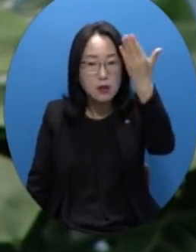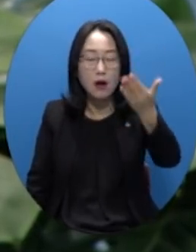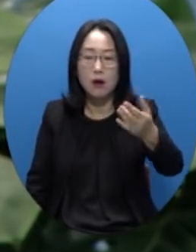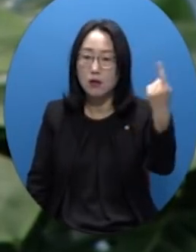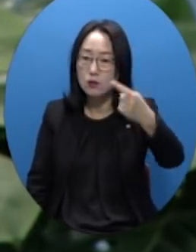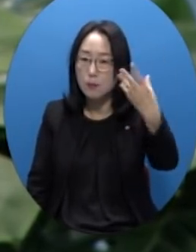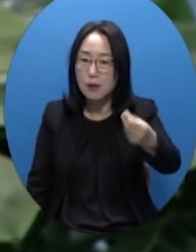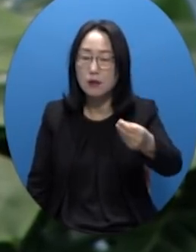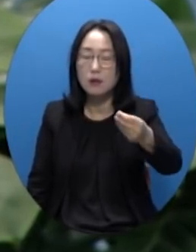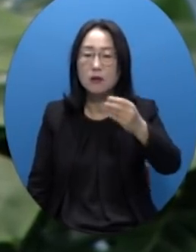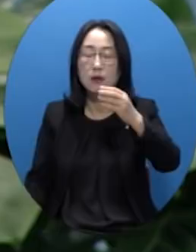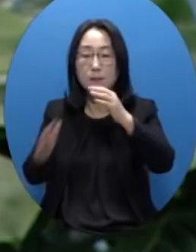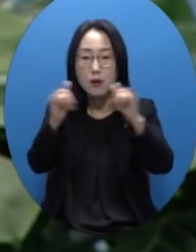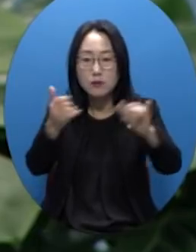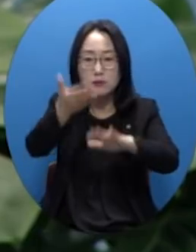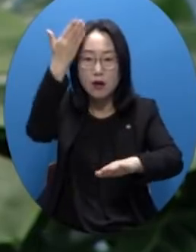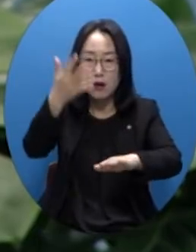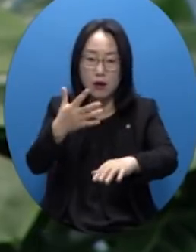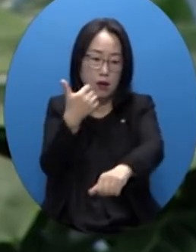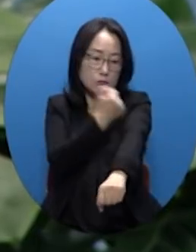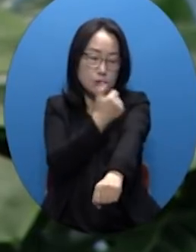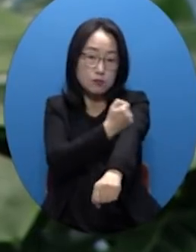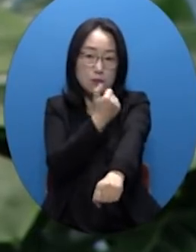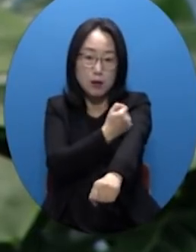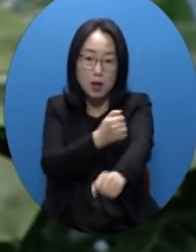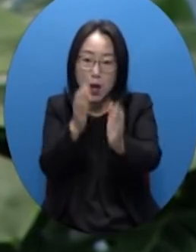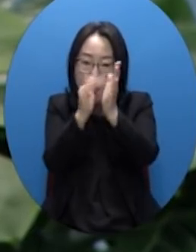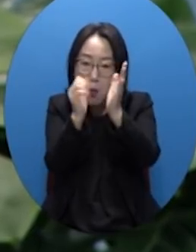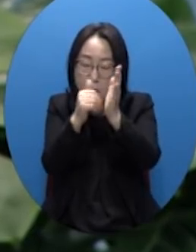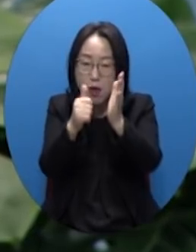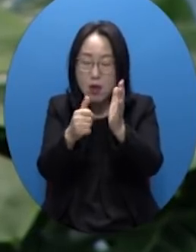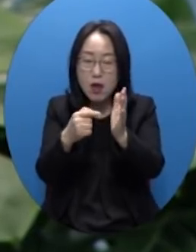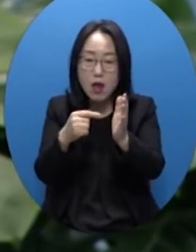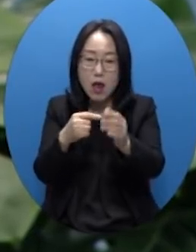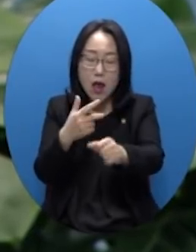1000만명 이상 막을 투입할 수 있는 그런 말들이 들어왔다가